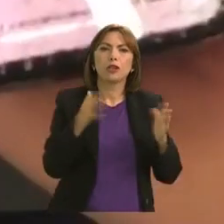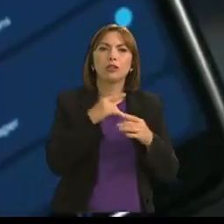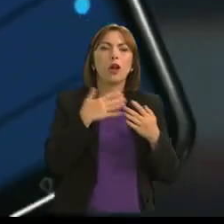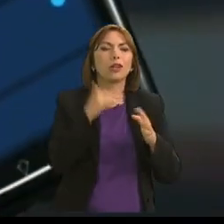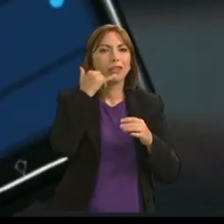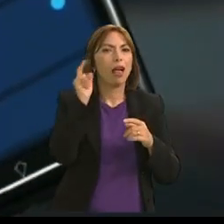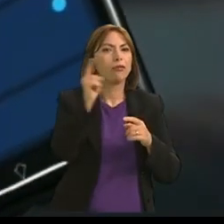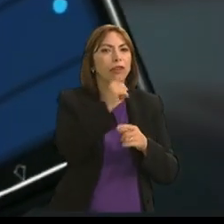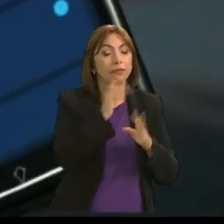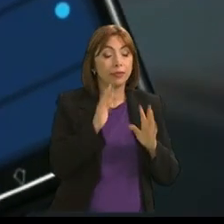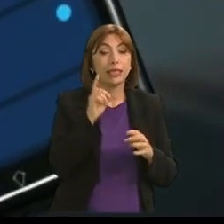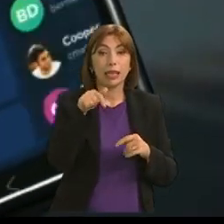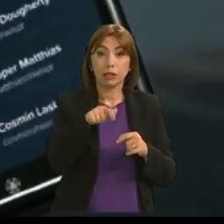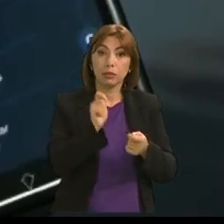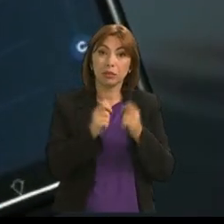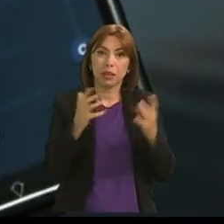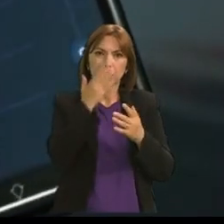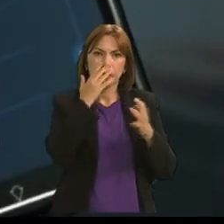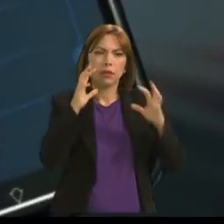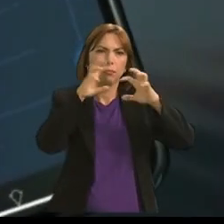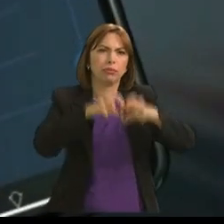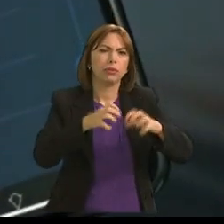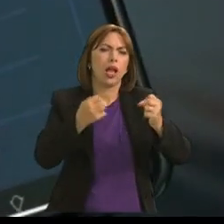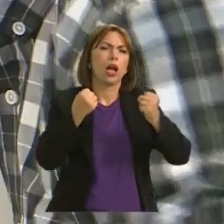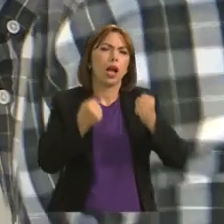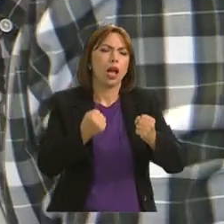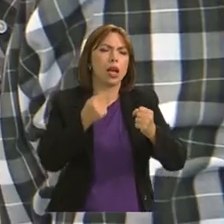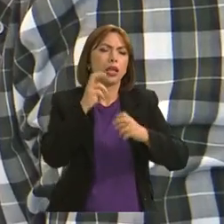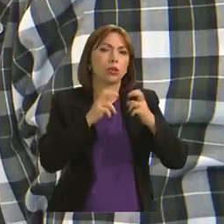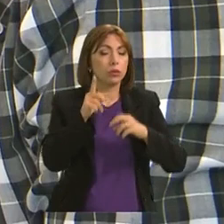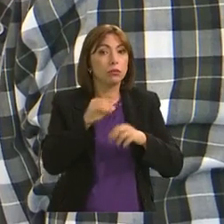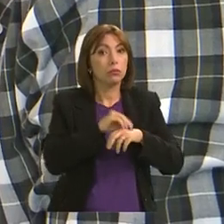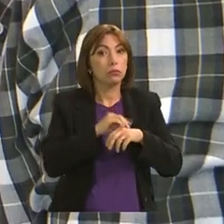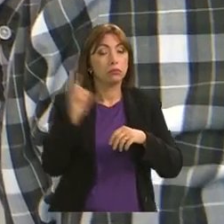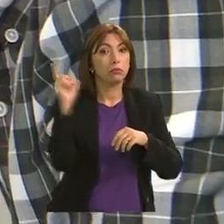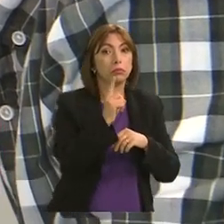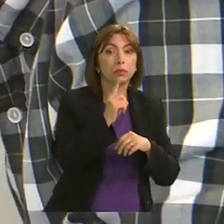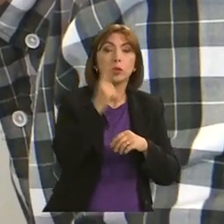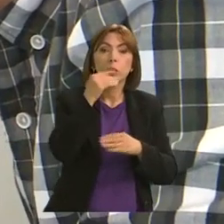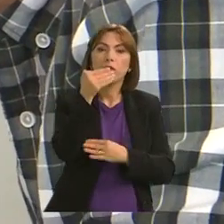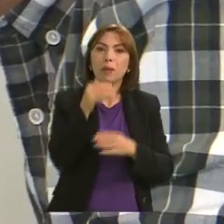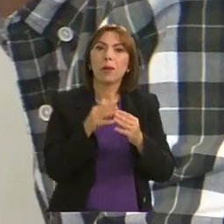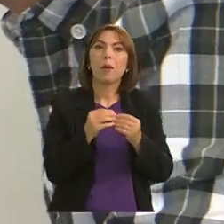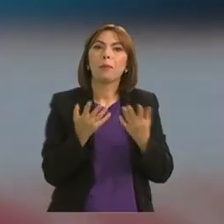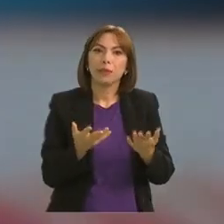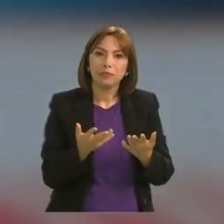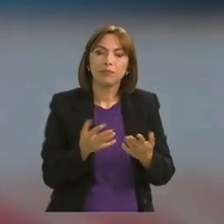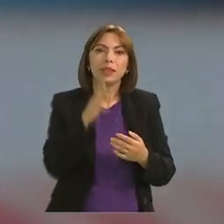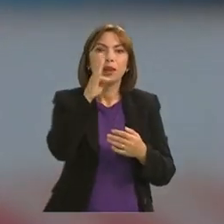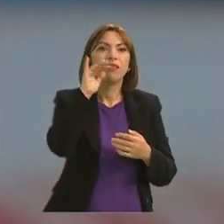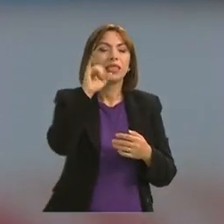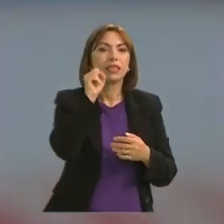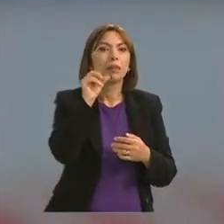telefon. Însă pe această piață, care pare acaparată de greii industriei, își face simțită prezența și o companie românească.